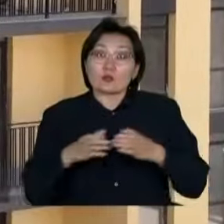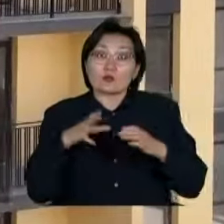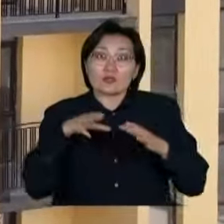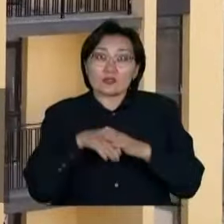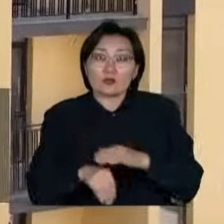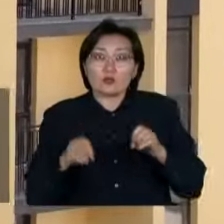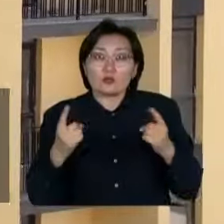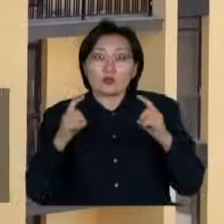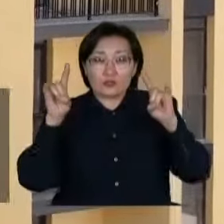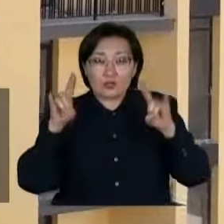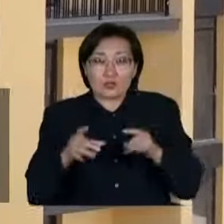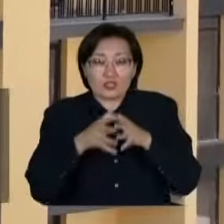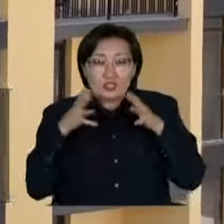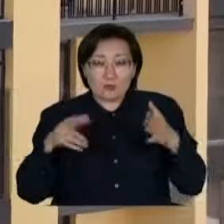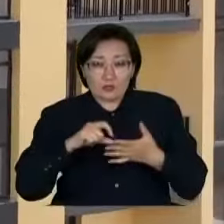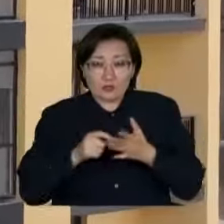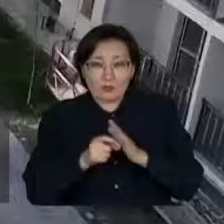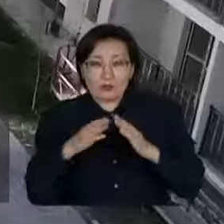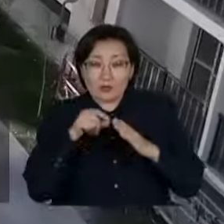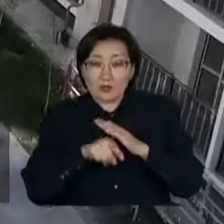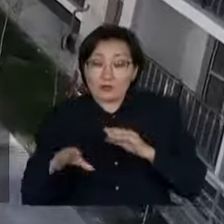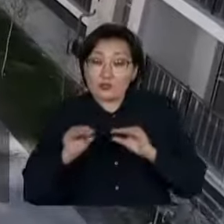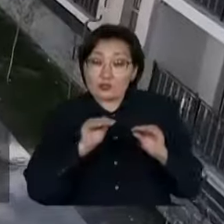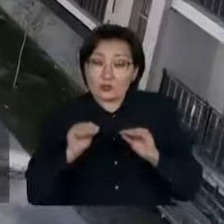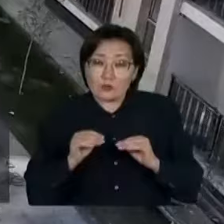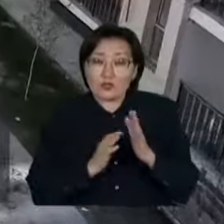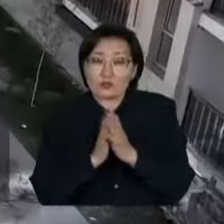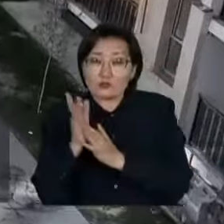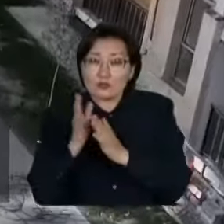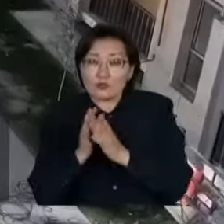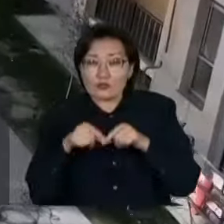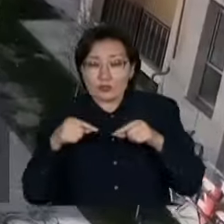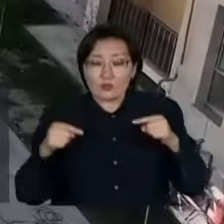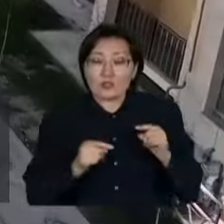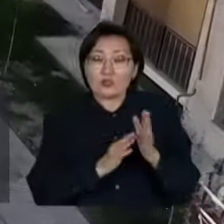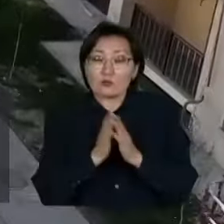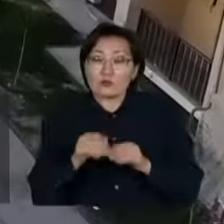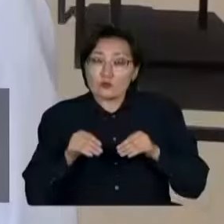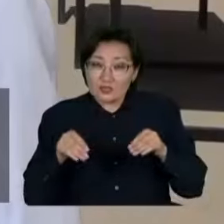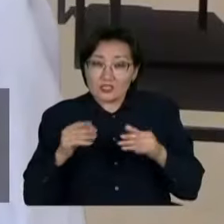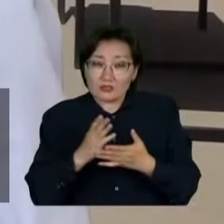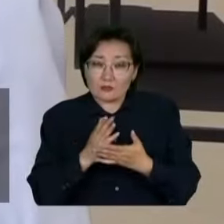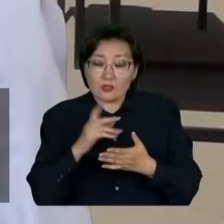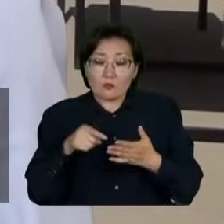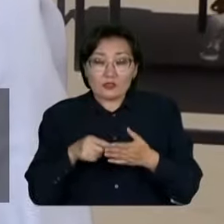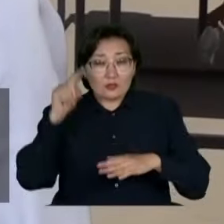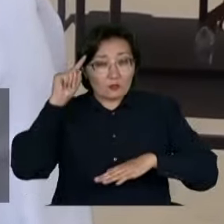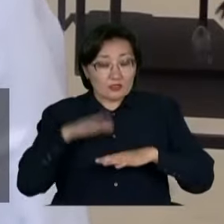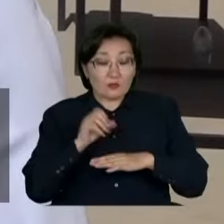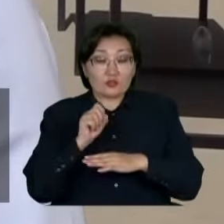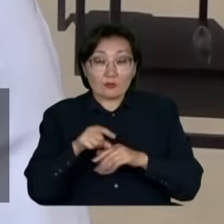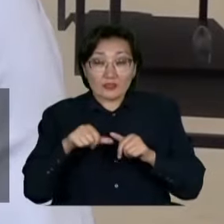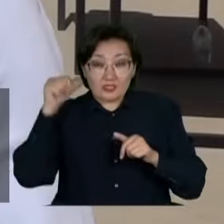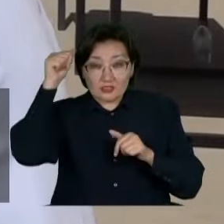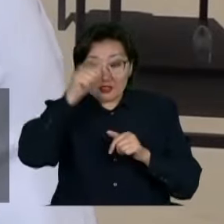панорамалық терезелер, кең бөлмелер, аулалары абаттандырылып, көгалдар мен түрлі өсімдіктер отырғызылыпты. Қала әкімінің тапсырмасымен биылғы